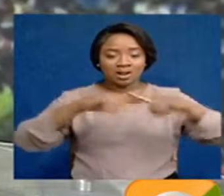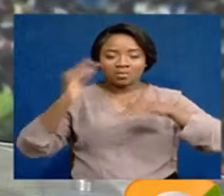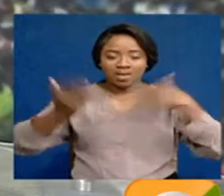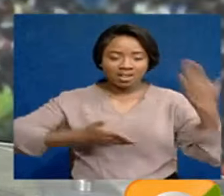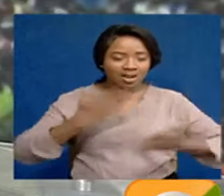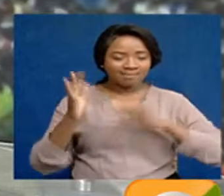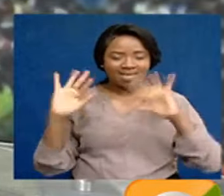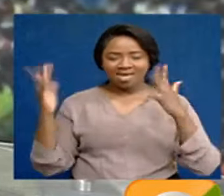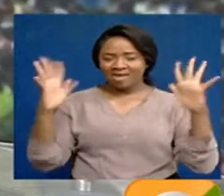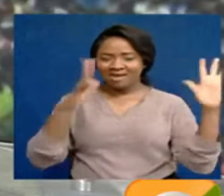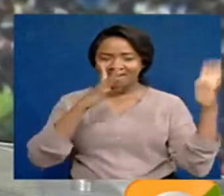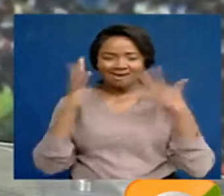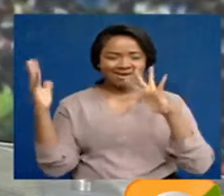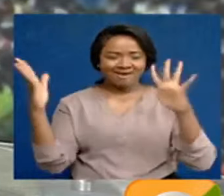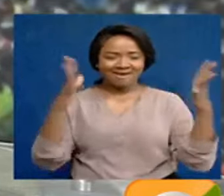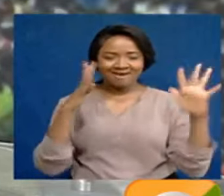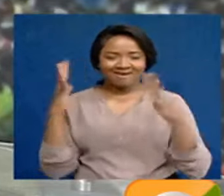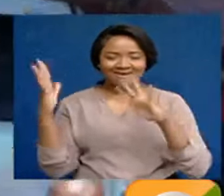hiyo jijini Kisumu.